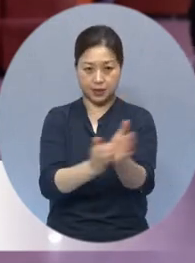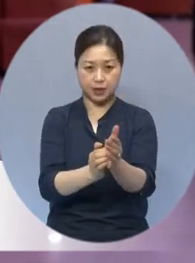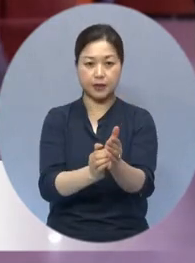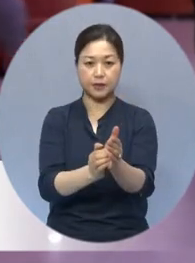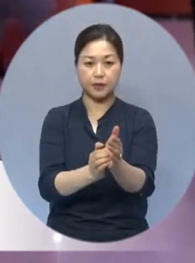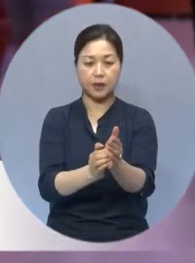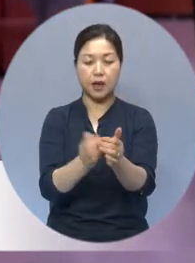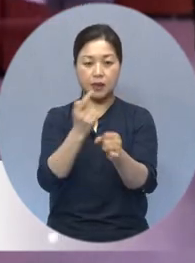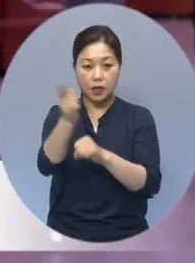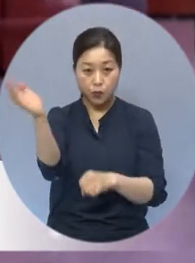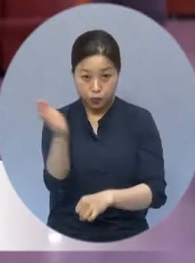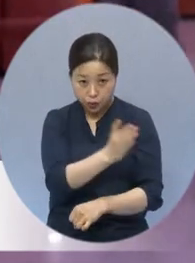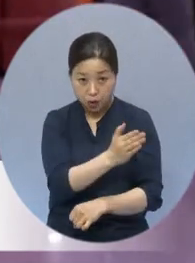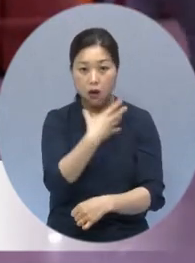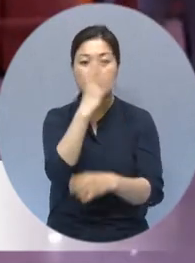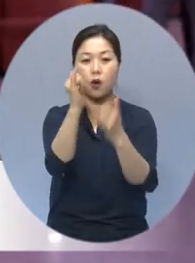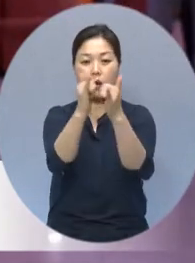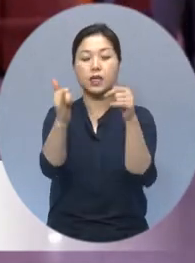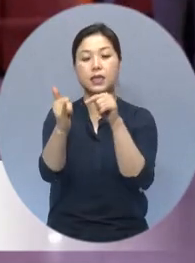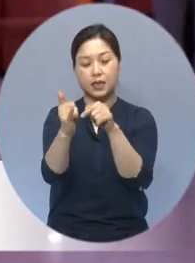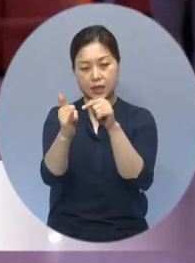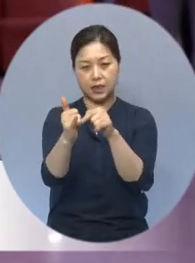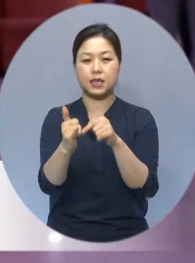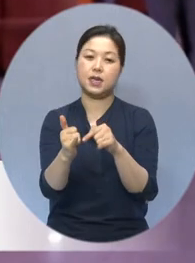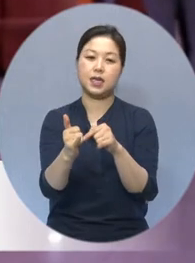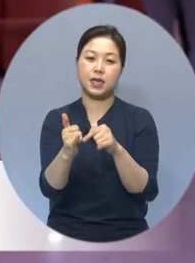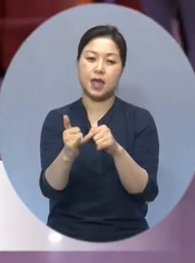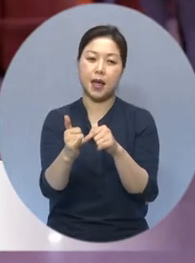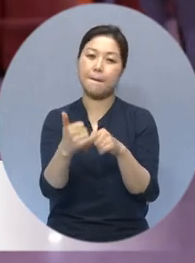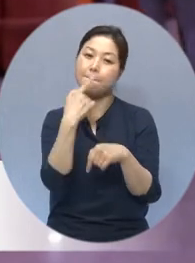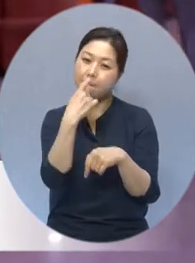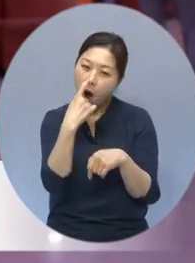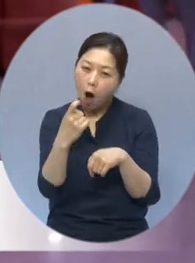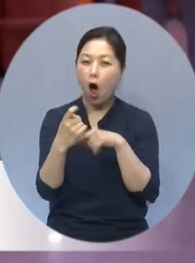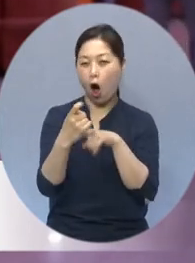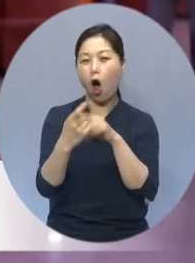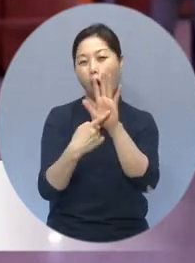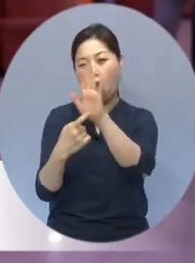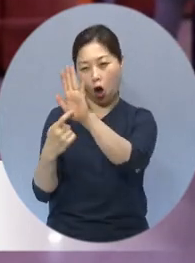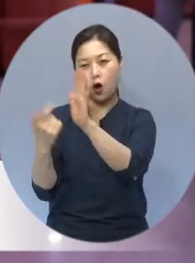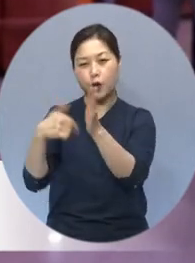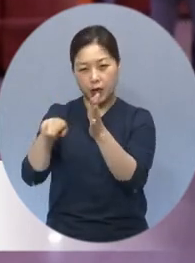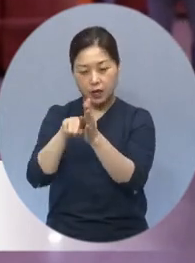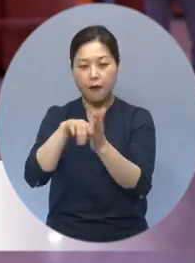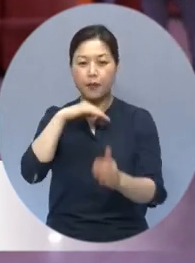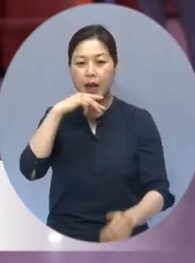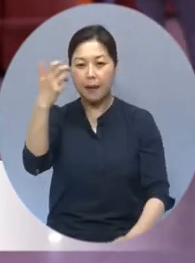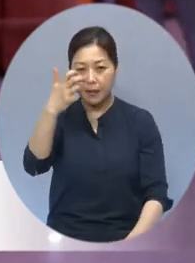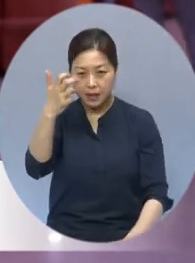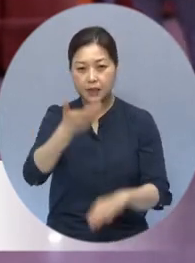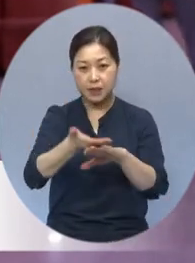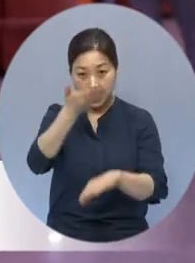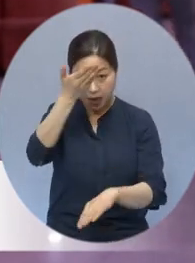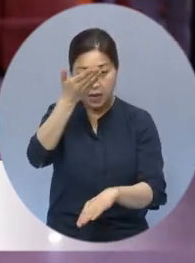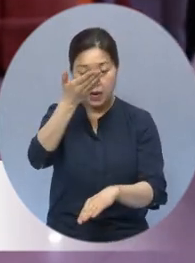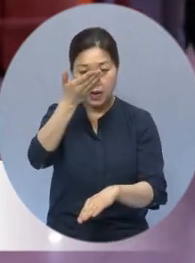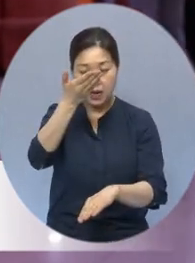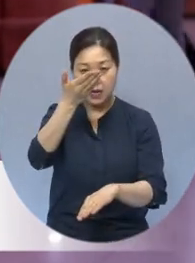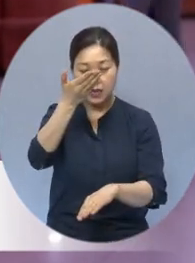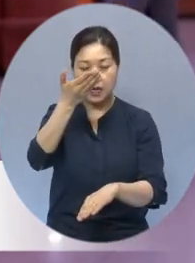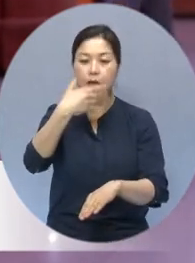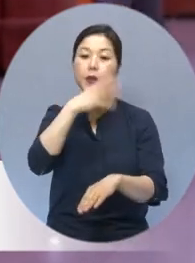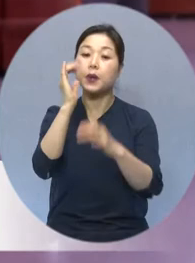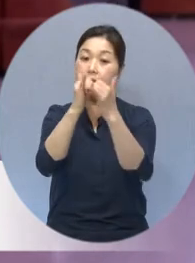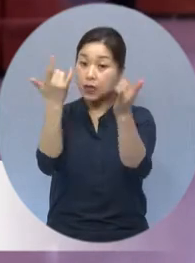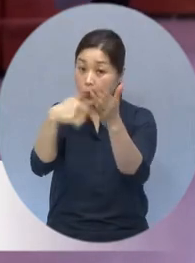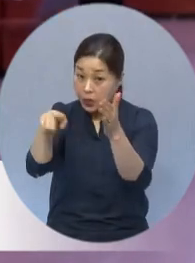그다음에 내년부터는 어르신들이 좀 품위 유집이라고 해서 80세 이상 어르신들이 이미용,